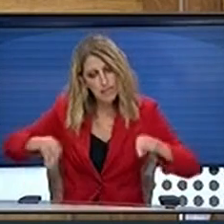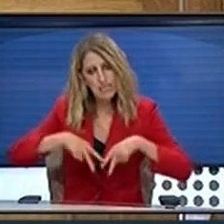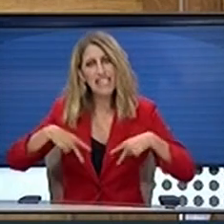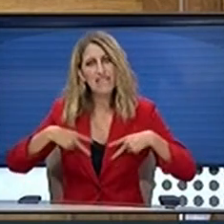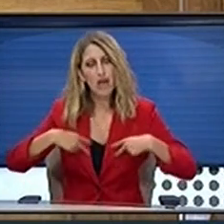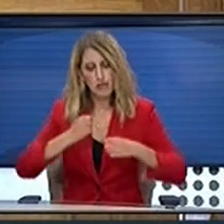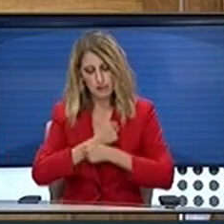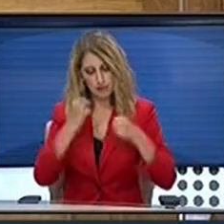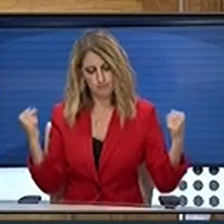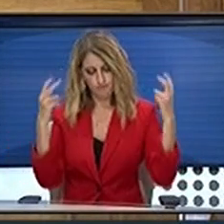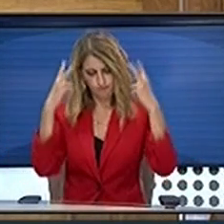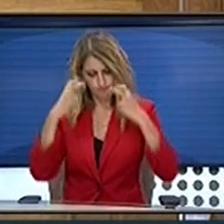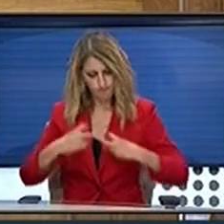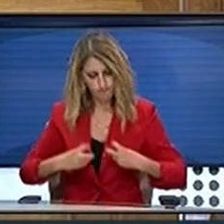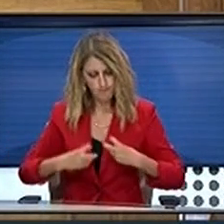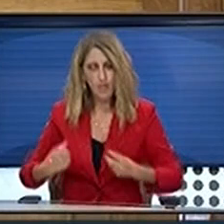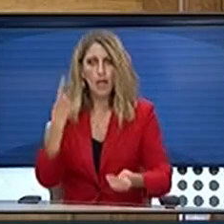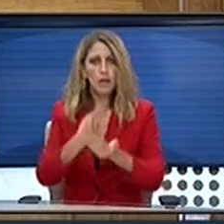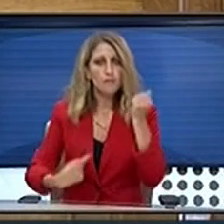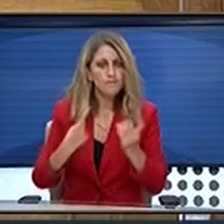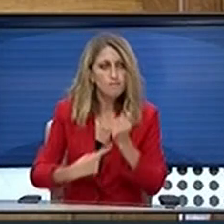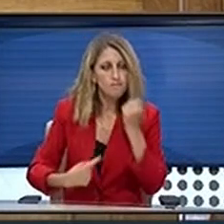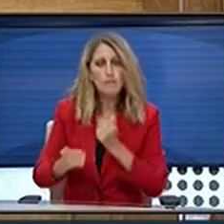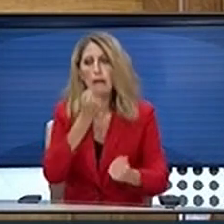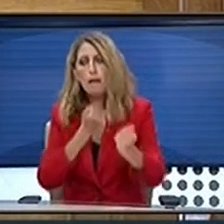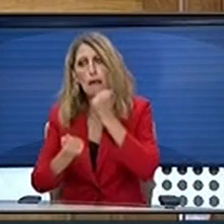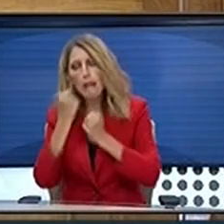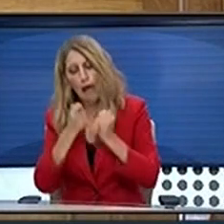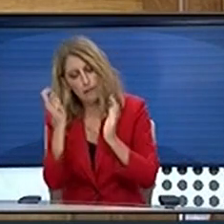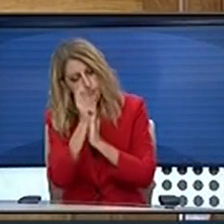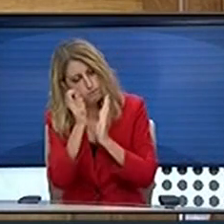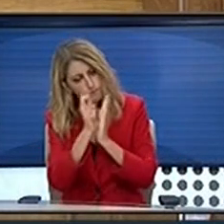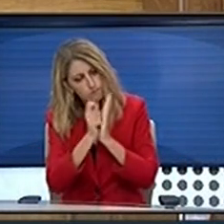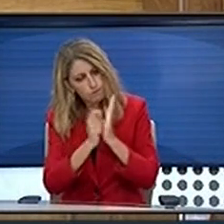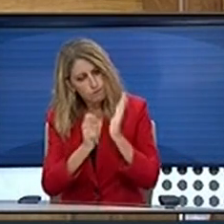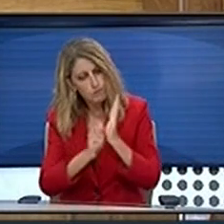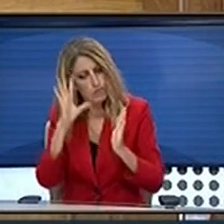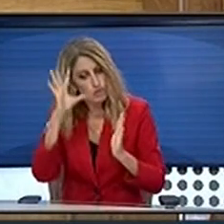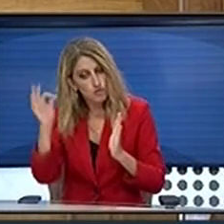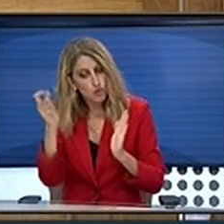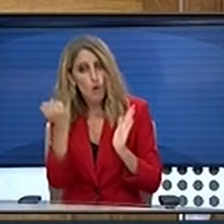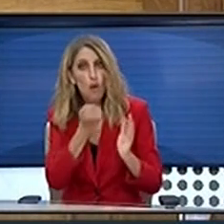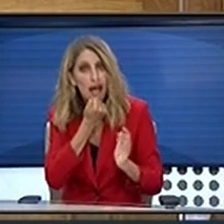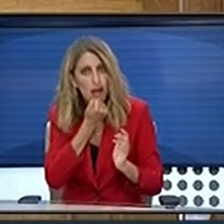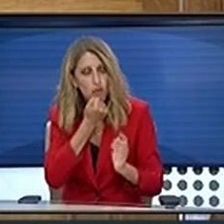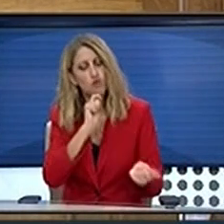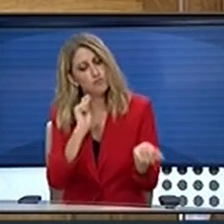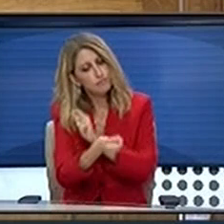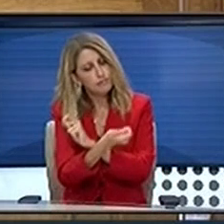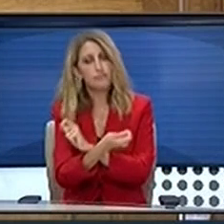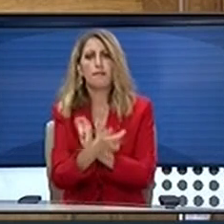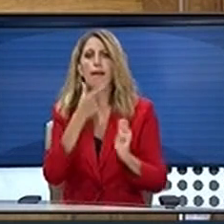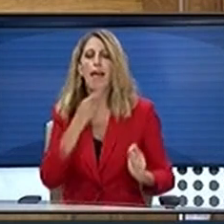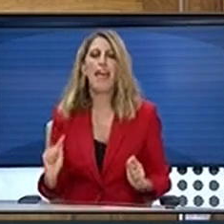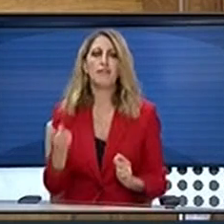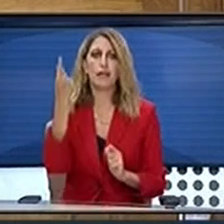αυτοκριτική, με τόλμη να μετατρέψουμε αστοχίες σε αφετηρίες. Πέρυσι τέτοια εποχή μίλησα